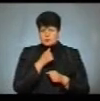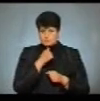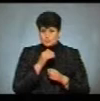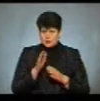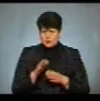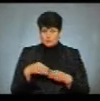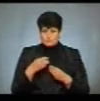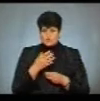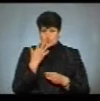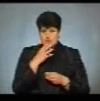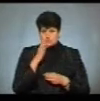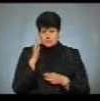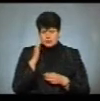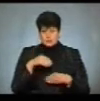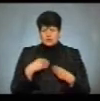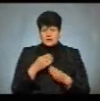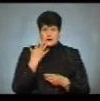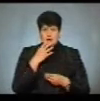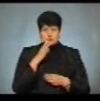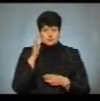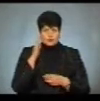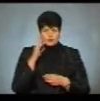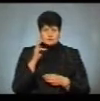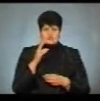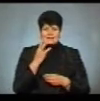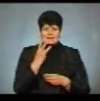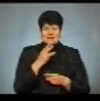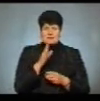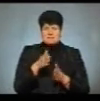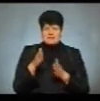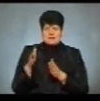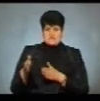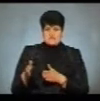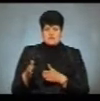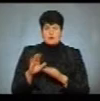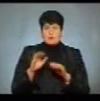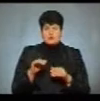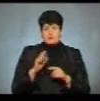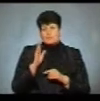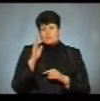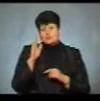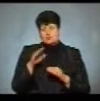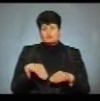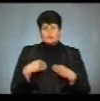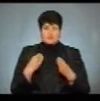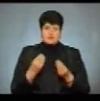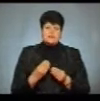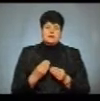на подачу гарячої води, подає він гарячу воду на 3 під'їзди, потім в майбутньому буде